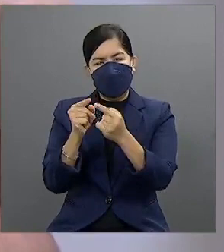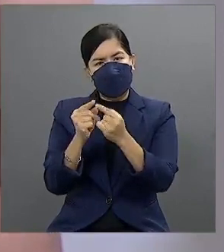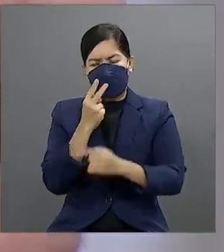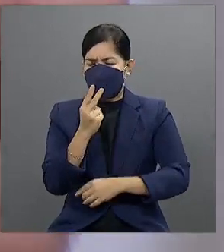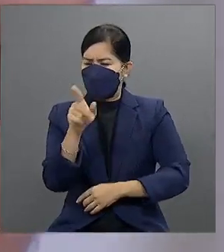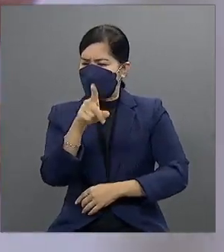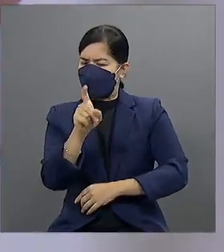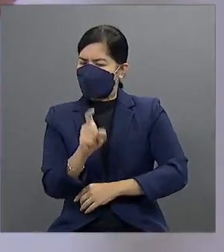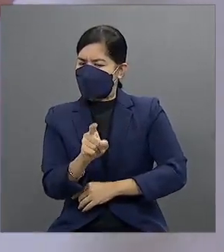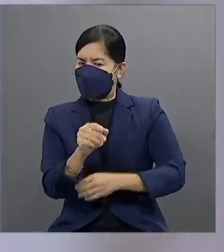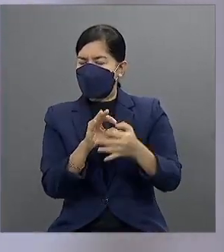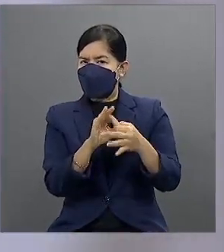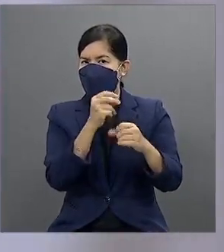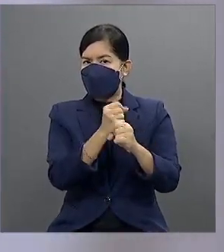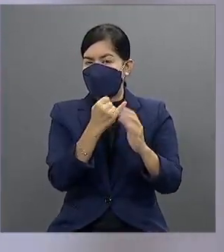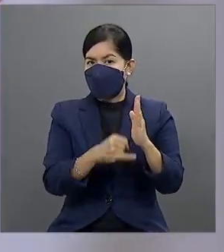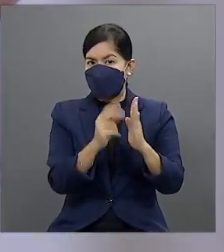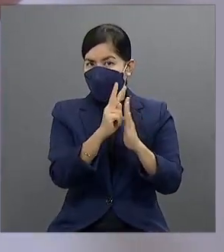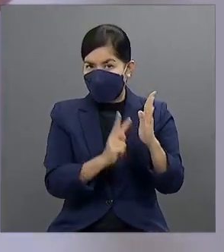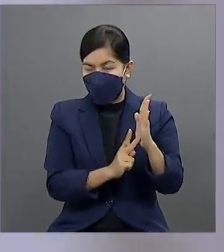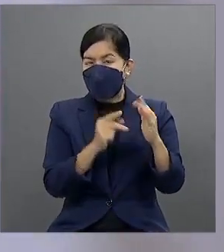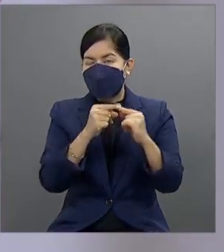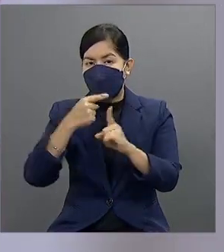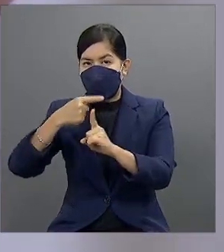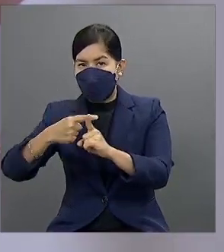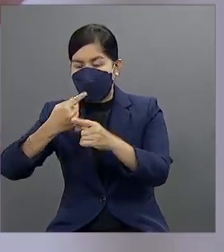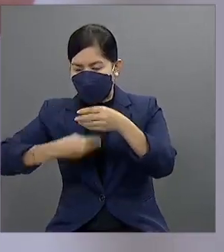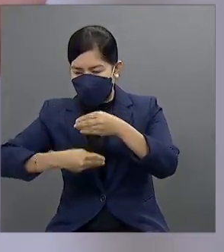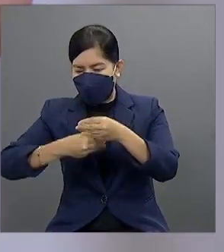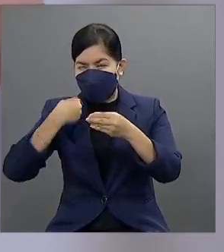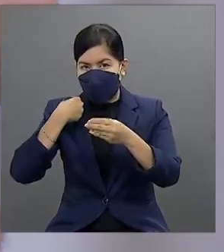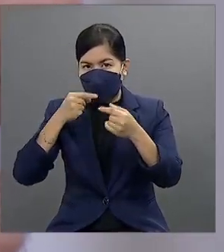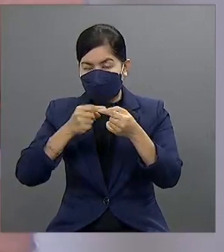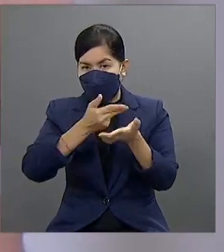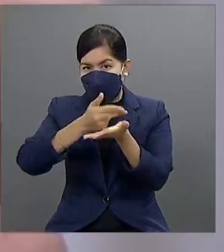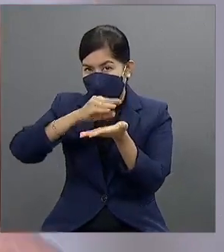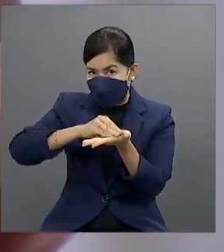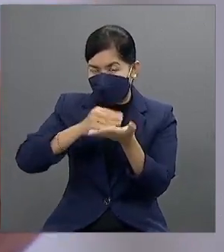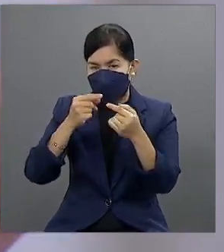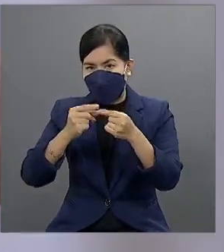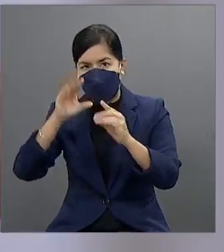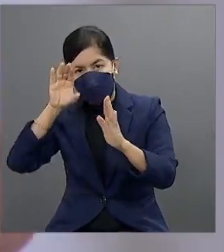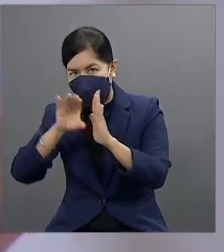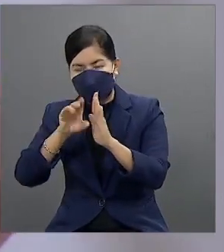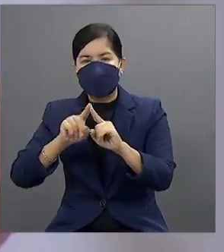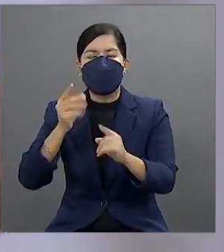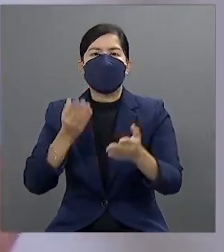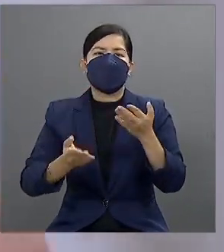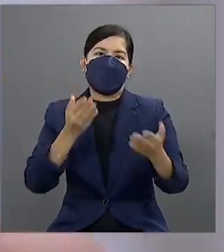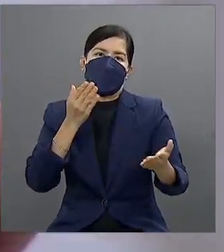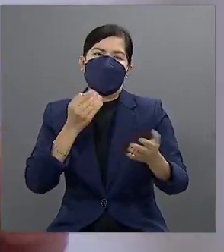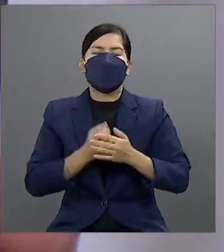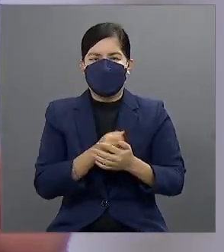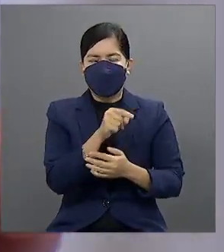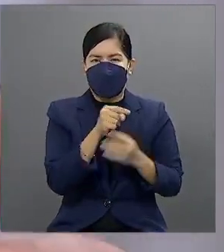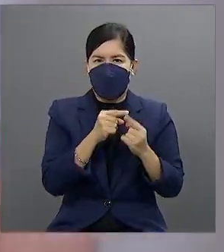ารถแนบคลิปแนบวิดีโอแนบคลิปเสียงได้เลยในการกรณีเกิดการทุจริตและทั้งหมดทั้งมวลจะเป็นความลับไม่ต้องกลัวว่าเอ๊ะเราเอ